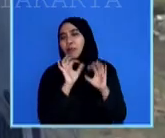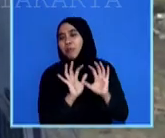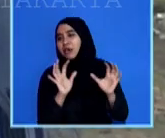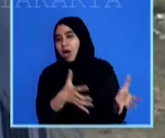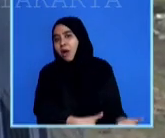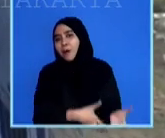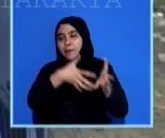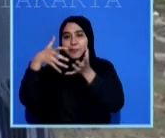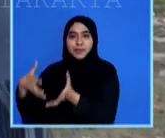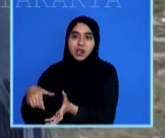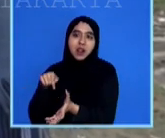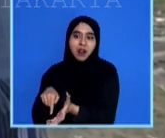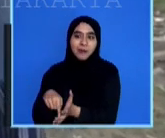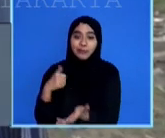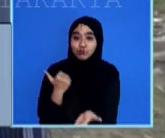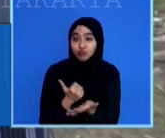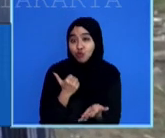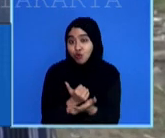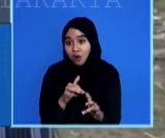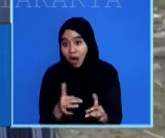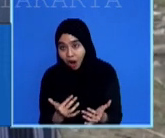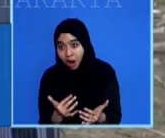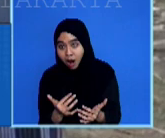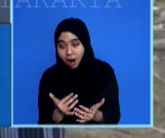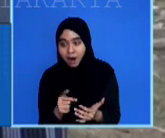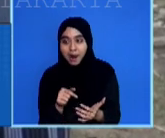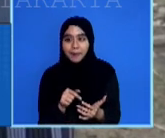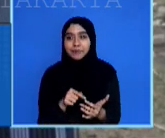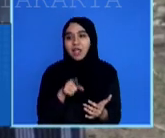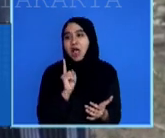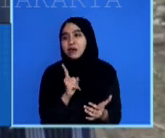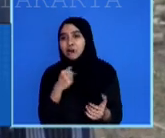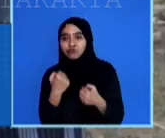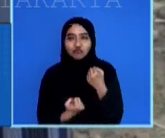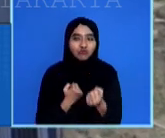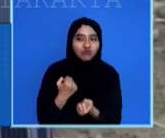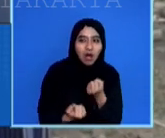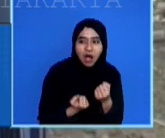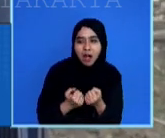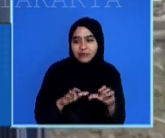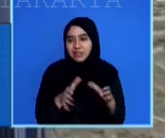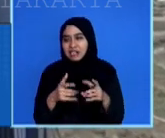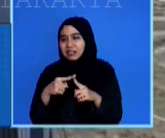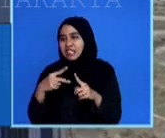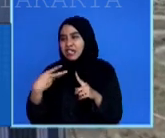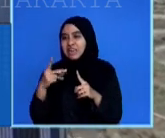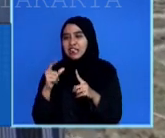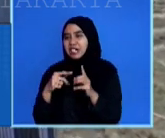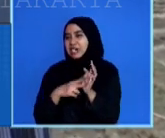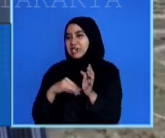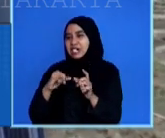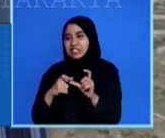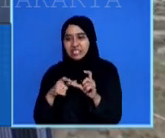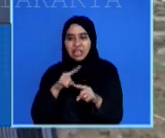disingkirkan. Sebenarnya sih ada upaya teknis yang sangat mahal dari bendung gerak